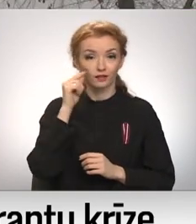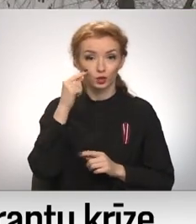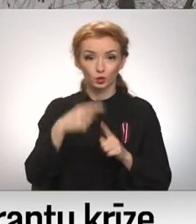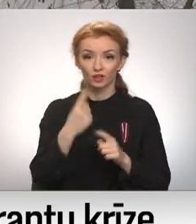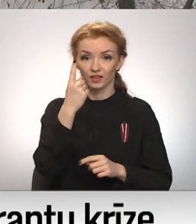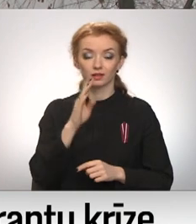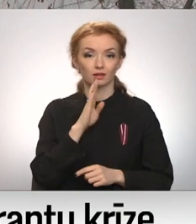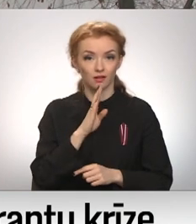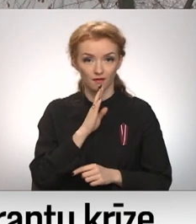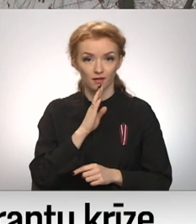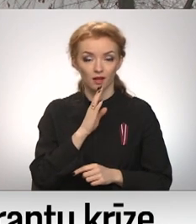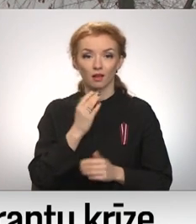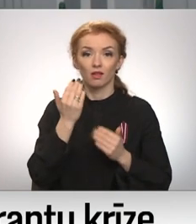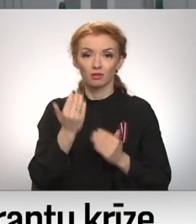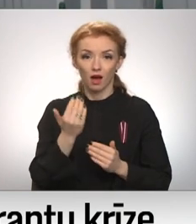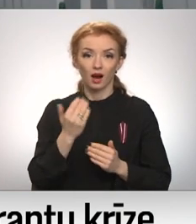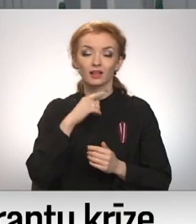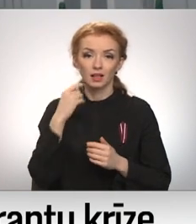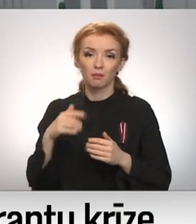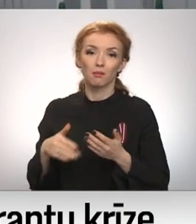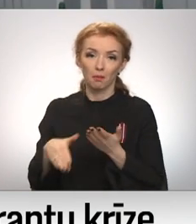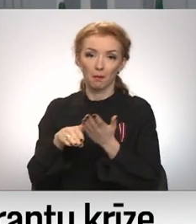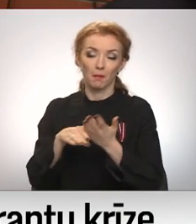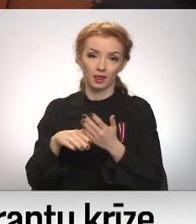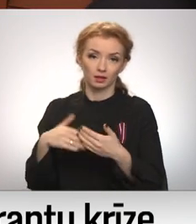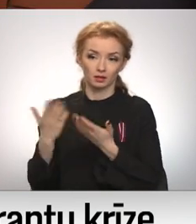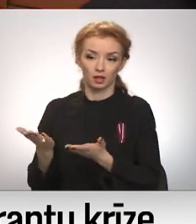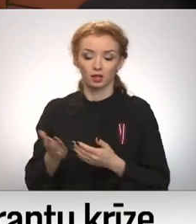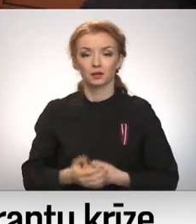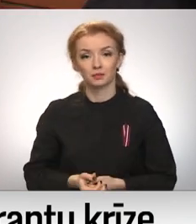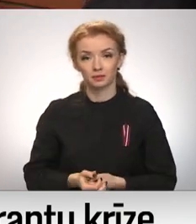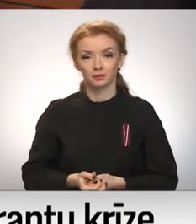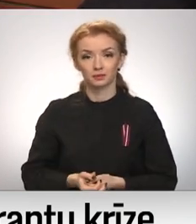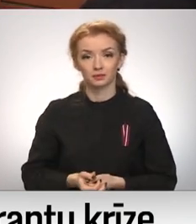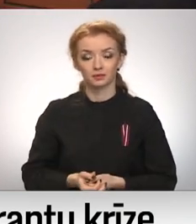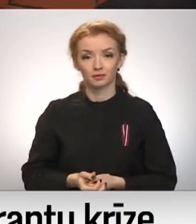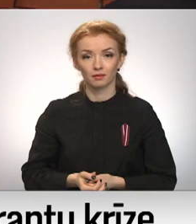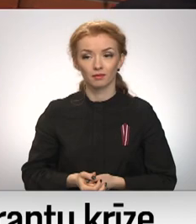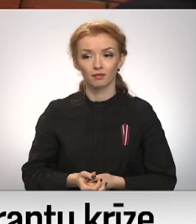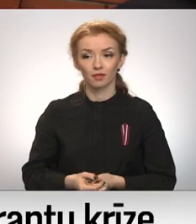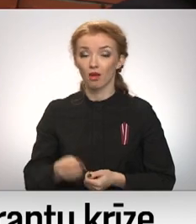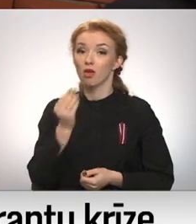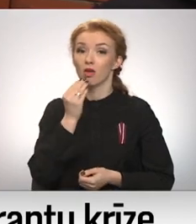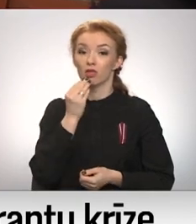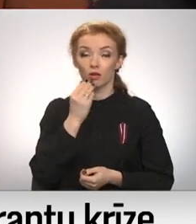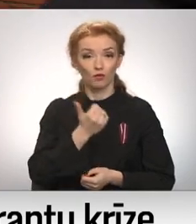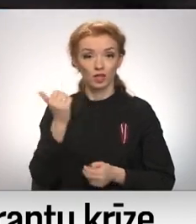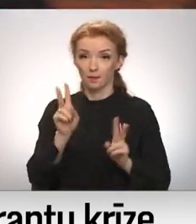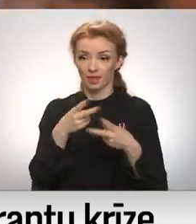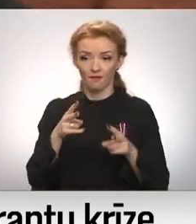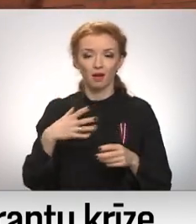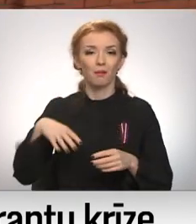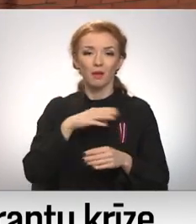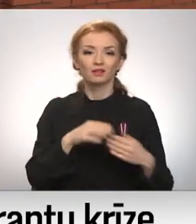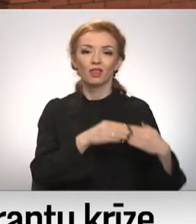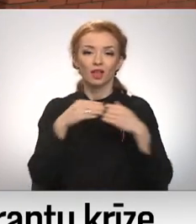1 sieviete. Gribot tagad viņiem nodot palīdzības sūtījumu. Ēdienu viņiem nevajag, mēs atnesām drēbes.